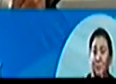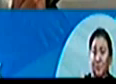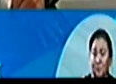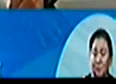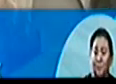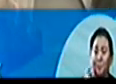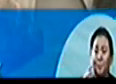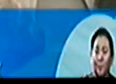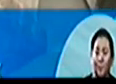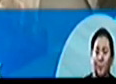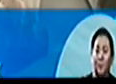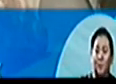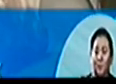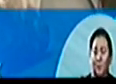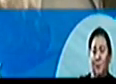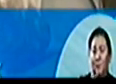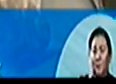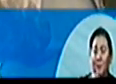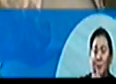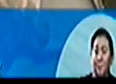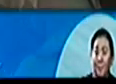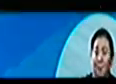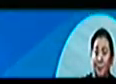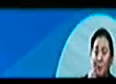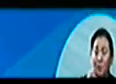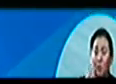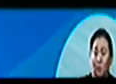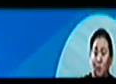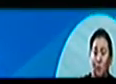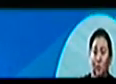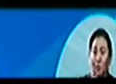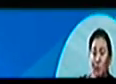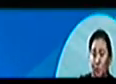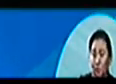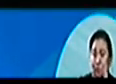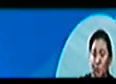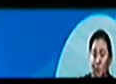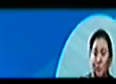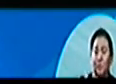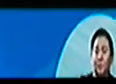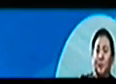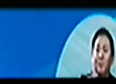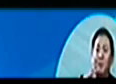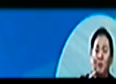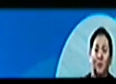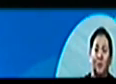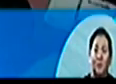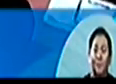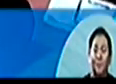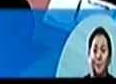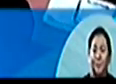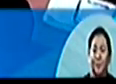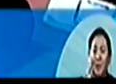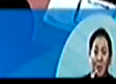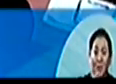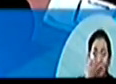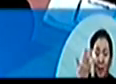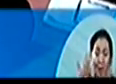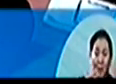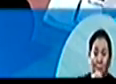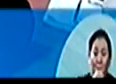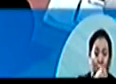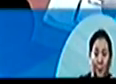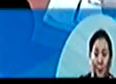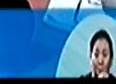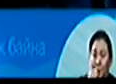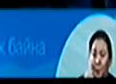дээшлүүлж, хэвлэл мэдээллийн багц хуулийг батлан гаргаж, эрүүгийн тогтолцоогоор дарамтлах байдлыг зогсоо. Ардчилсан Монгол